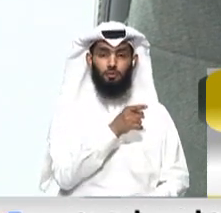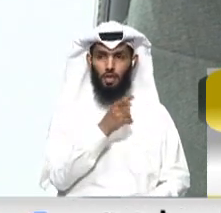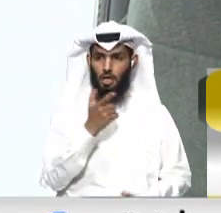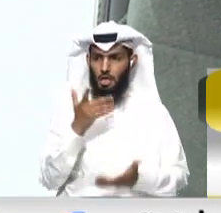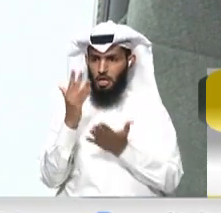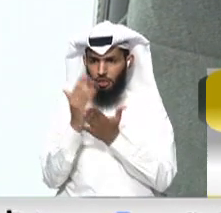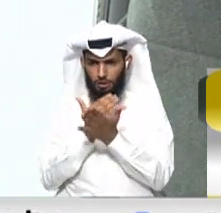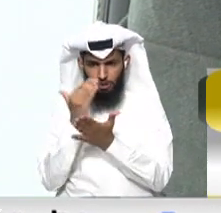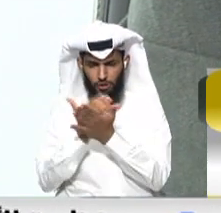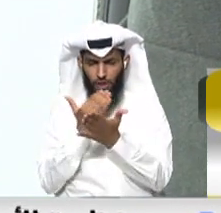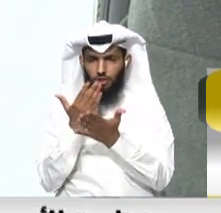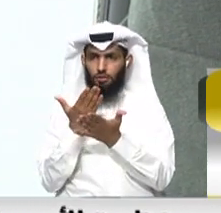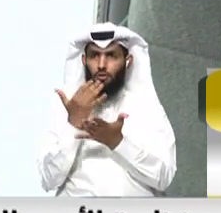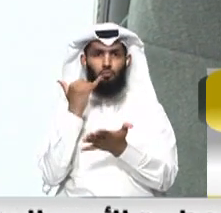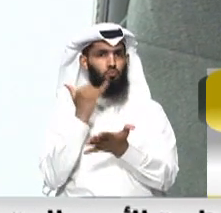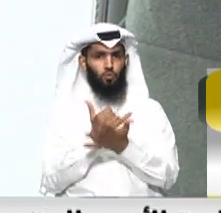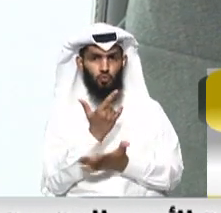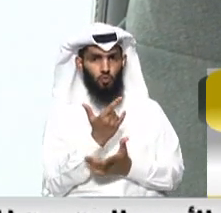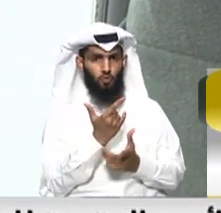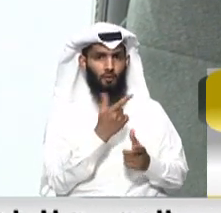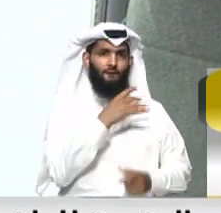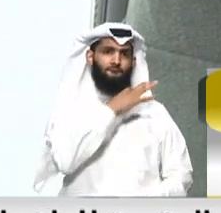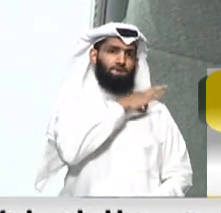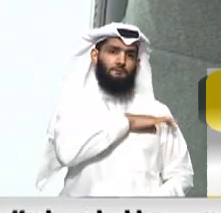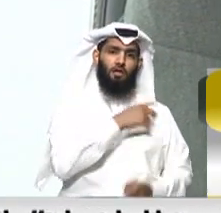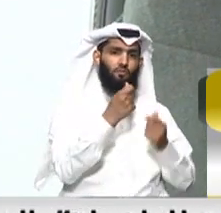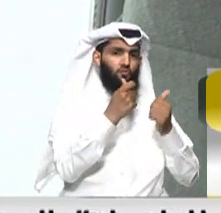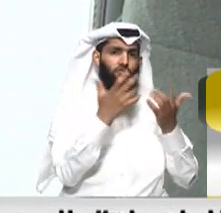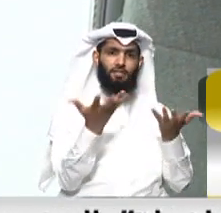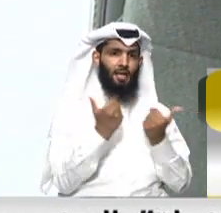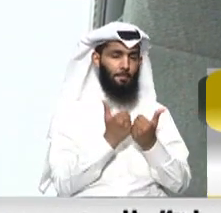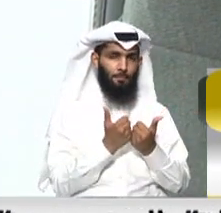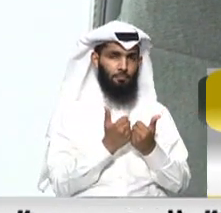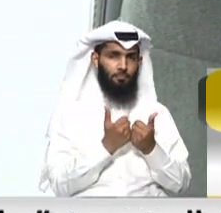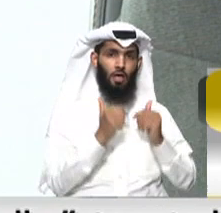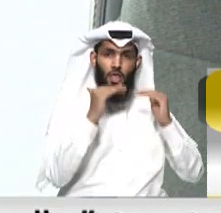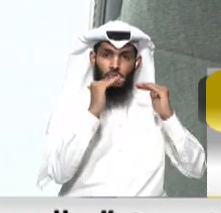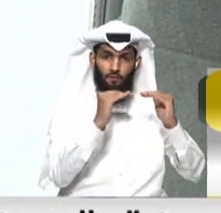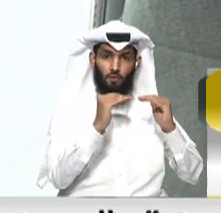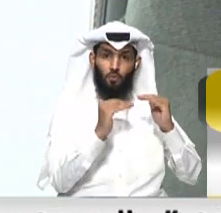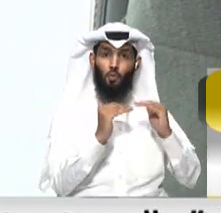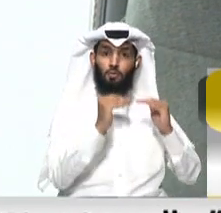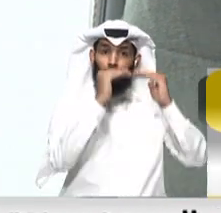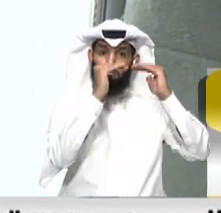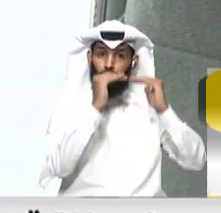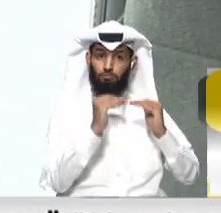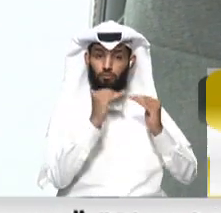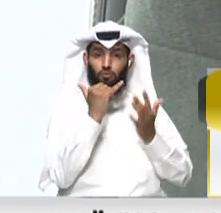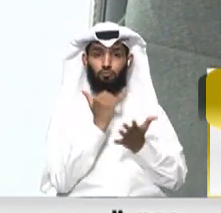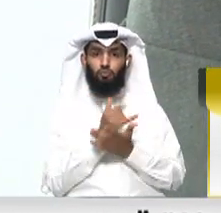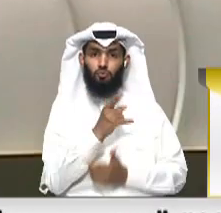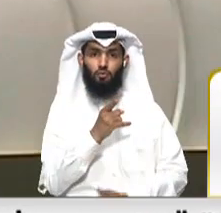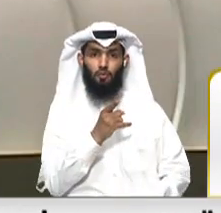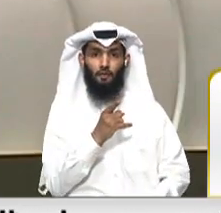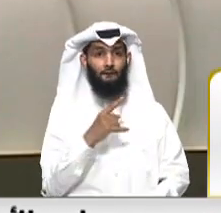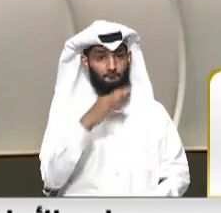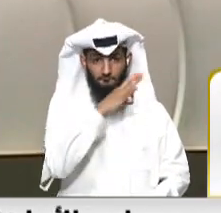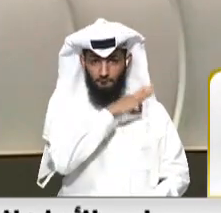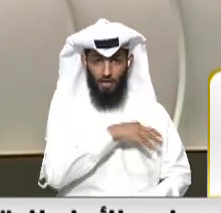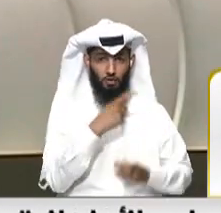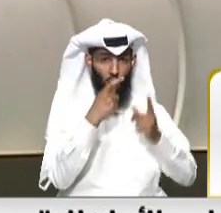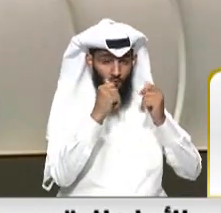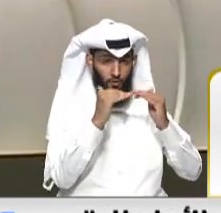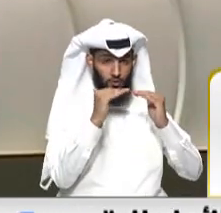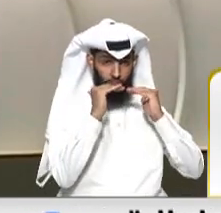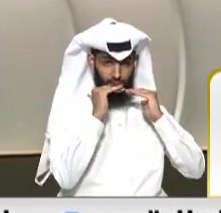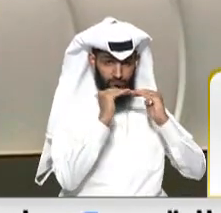وعلى تحركات الأسواق المالية. الارتباط الفائدة ترتبط بشكل أساسي